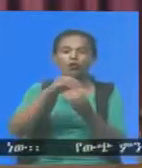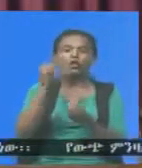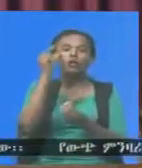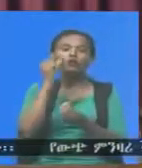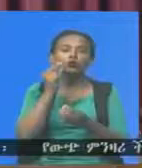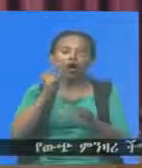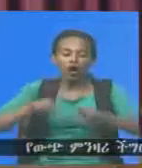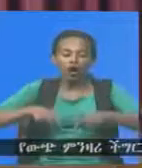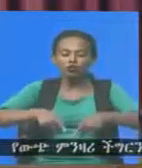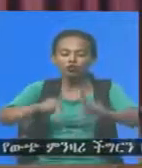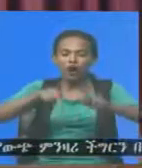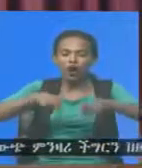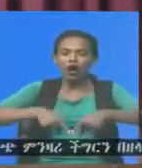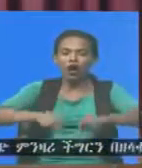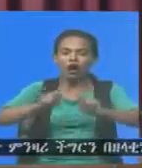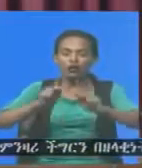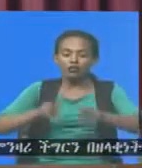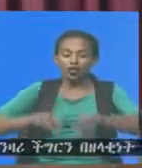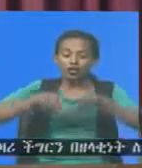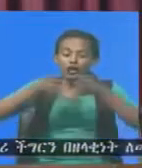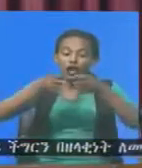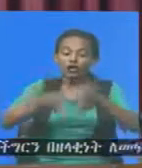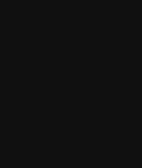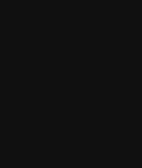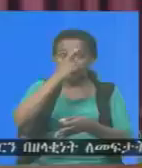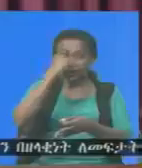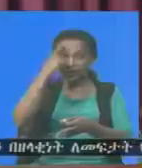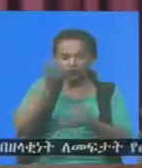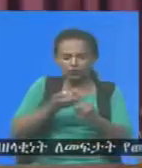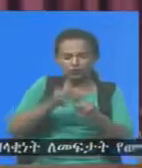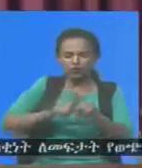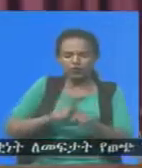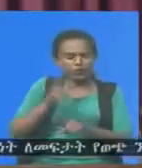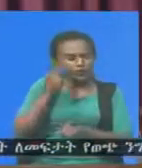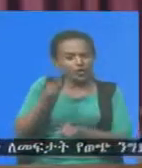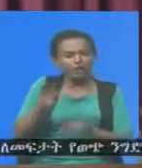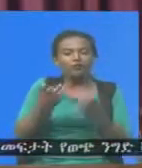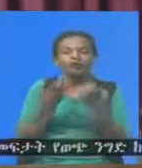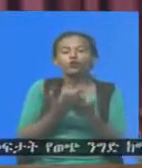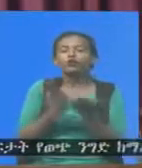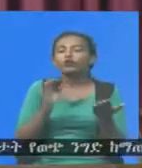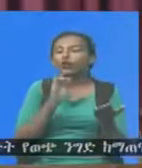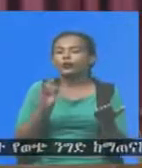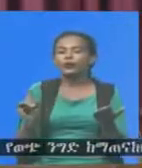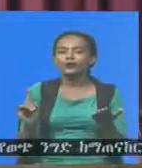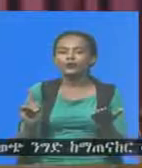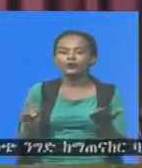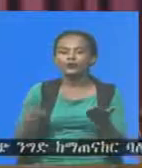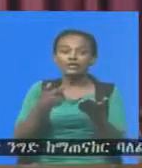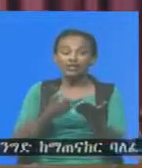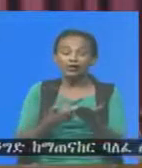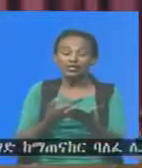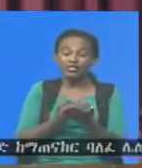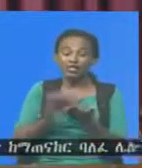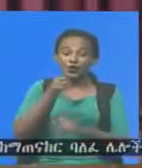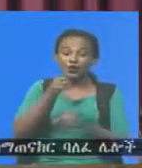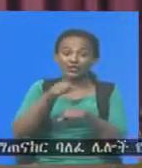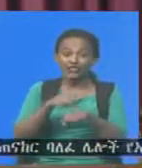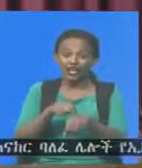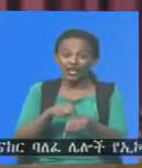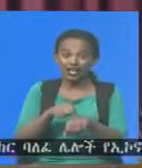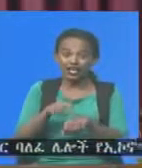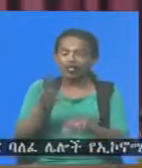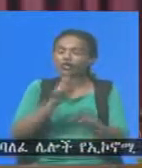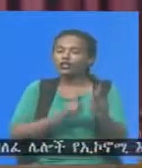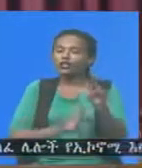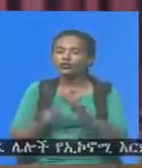አርሻን ያሸጋገርንበት ምክንያትም ተመልሶ መፈተሽ ጉዳይ ነው። በዚህ ኢኮኖሚ ጊዜ